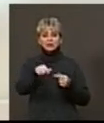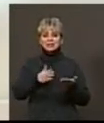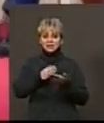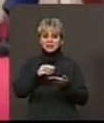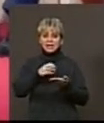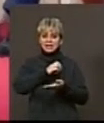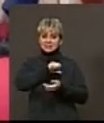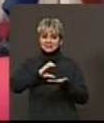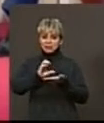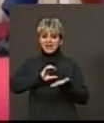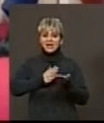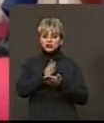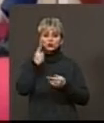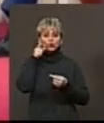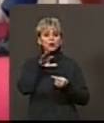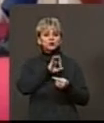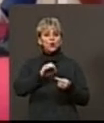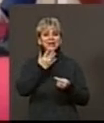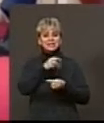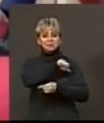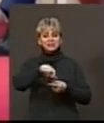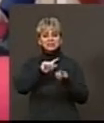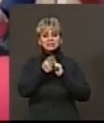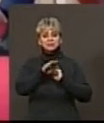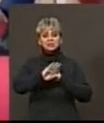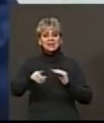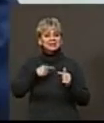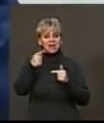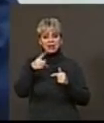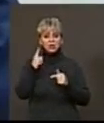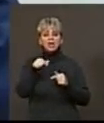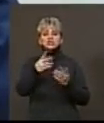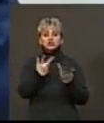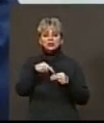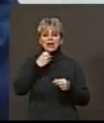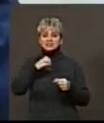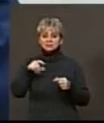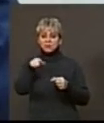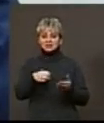экспортно-ориентированный. Думать только об импортозамещении недальновидно,